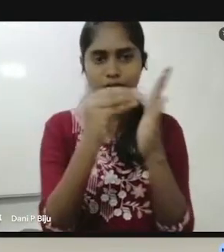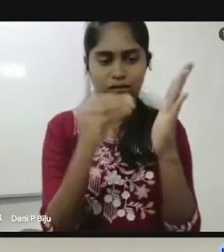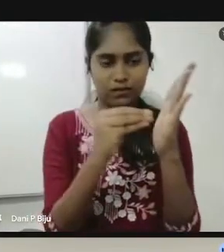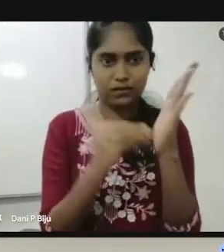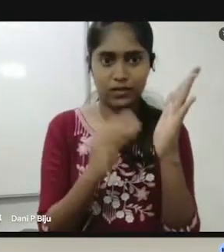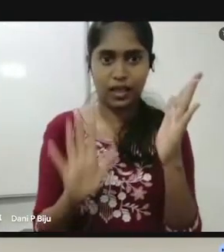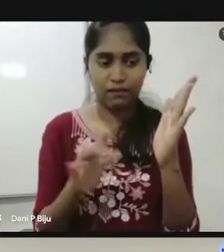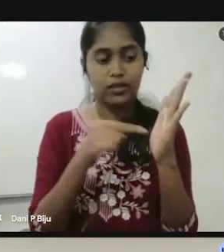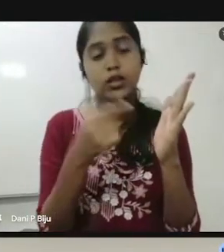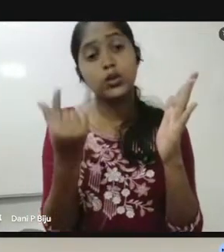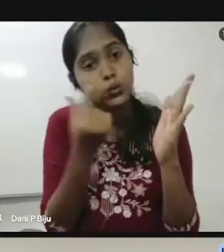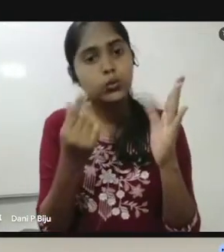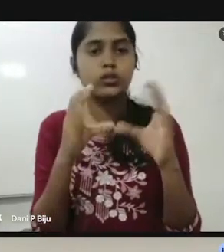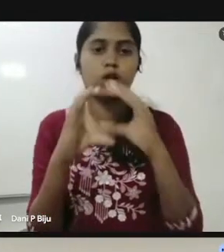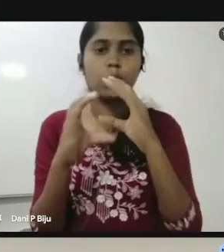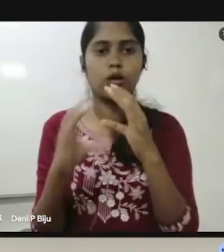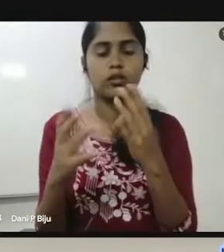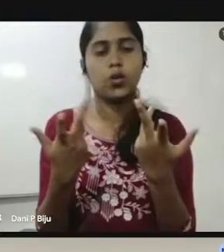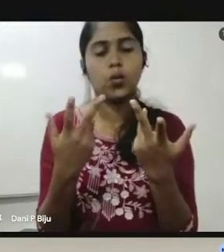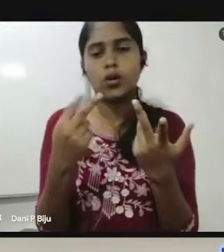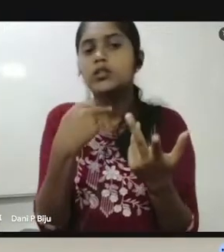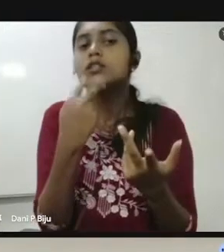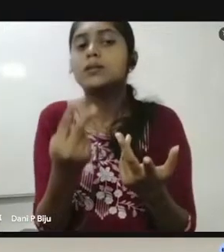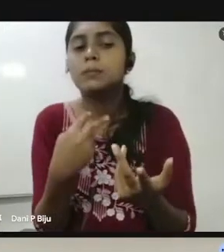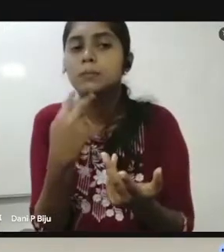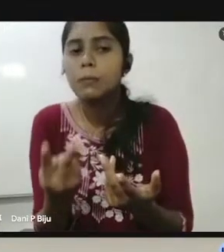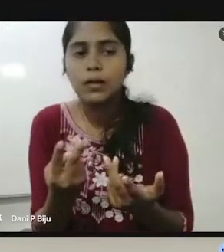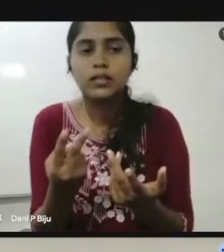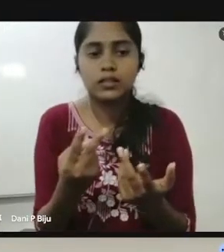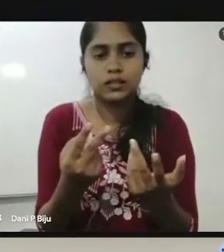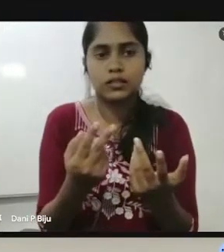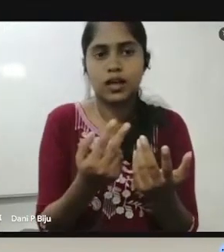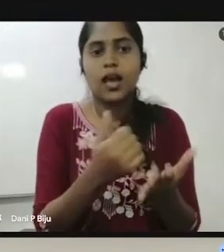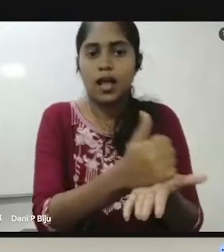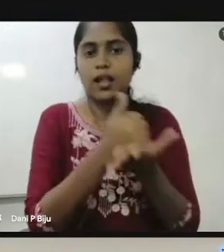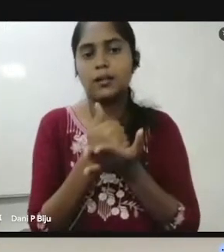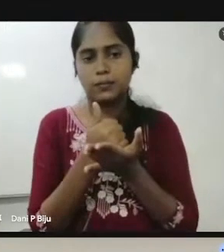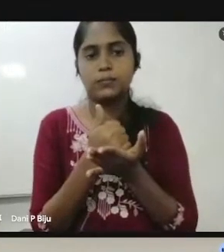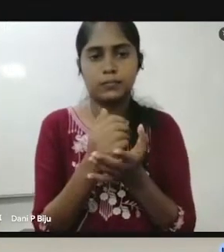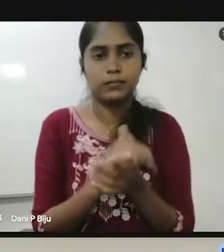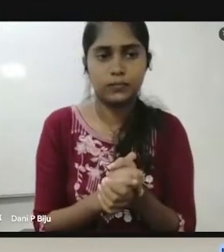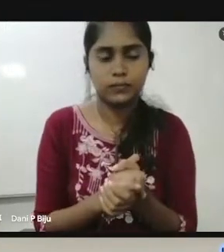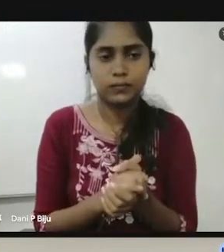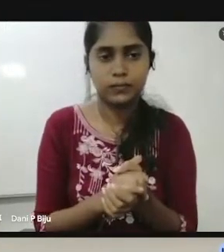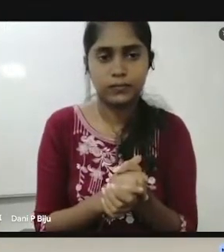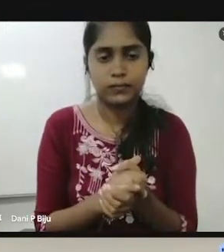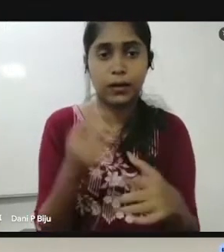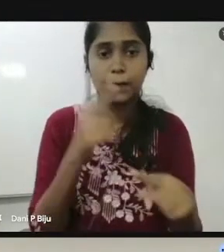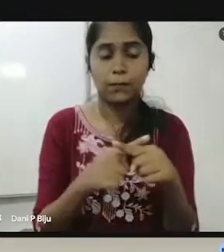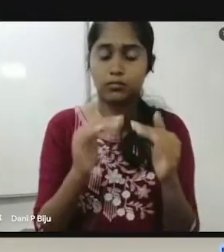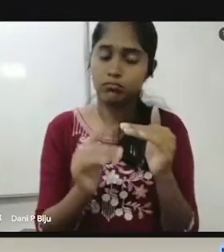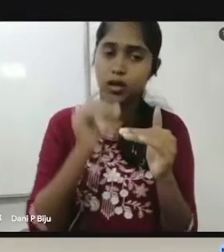ചെയ്യുമ്പോൾ സ്പീച്ച് ജനറേറ്റ് ചെയ്യുന്ന ടൈപ്പ് ആയിട്ടുള്ള ബാറ്ററി ഓപ്പറേറ്റഡ് ഡിവൈസസ് ആണ് നിങ്ങളിപ്പോൾ കാണുന്നത്. അതേപോലെ തന്നെ ഉയർന്ന